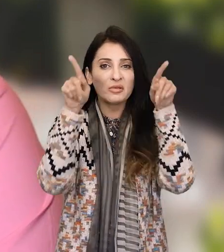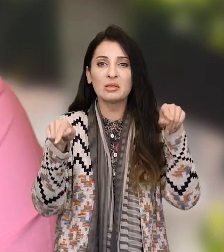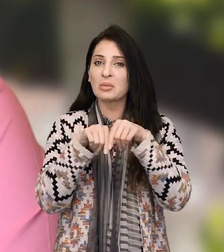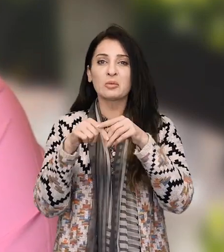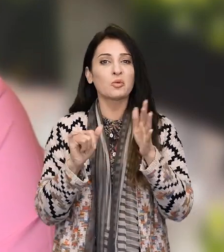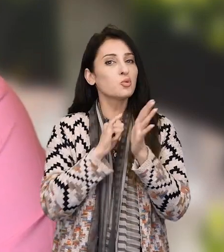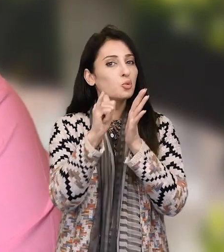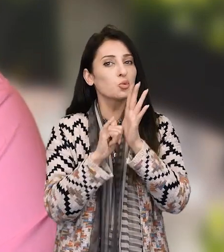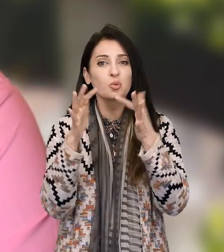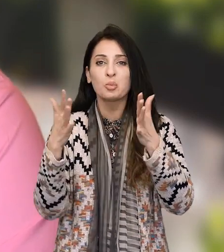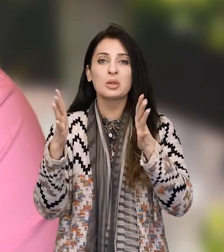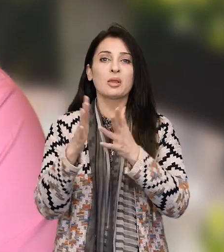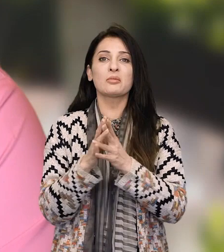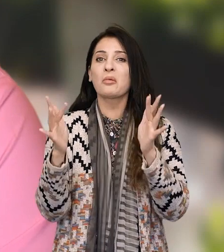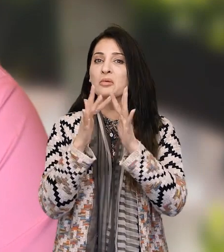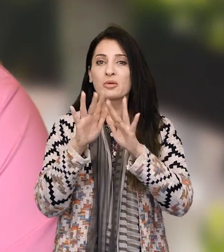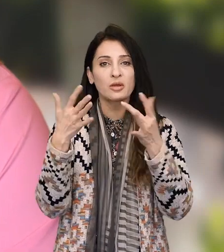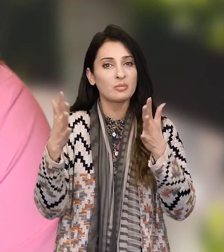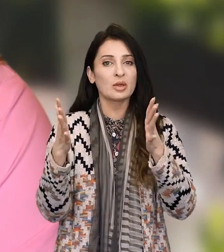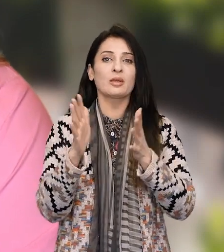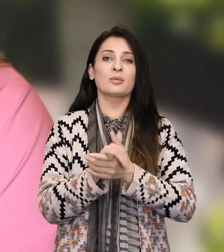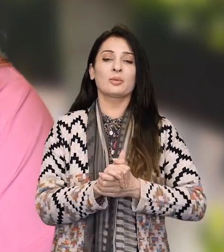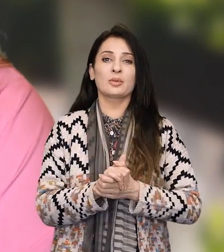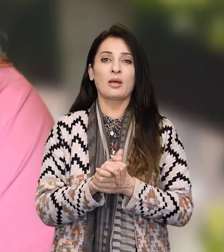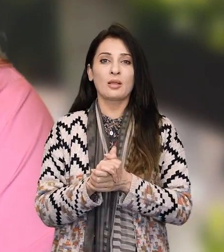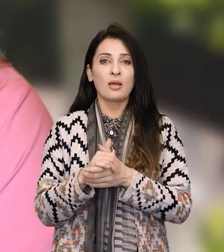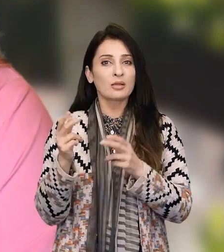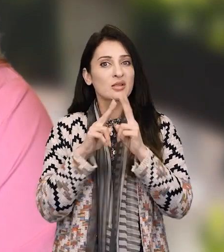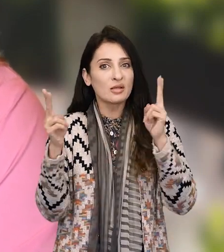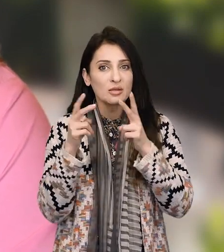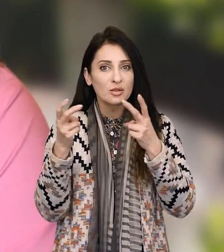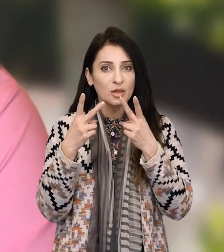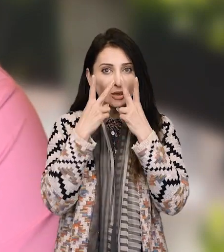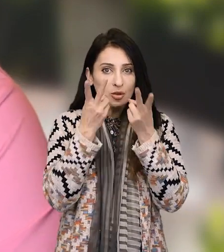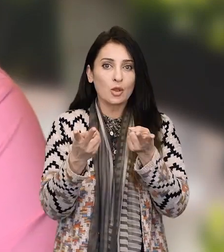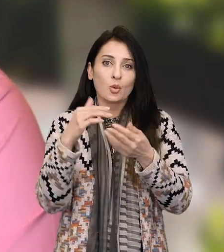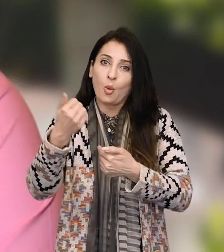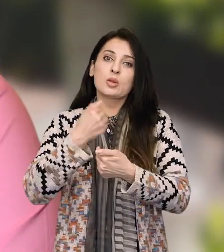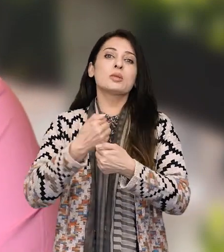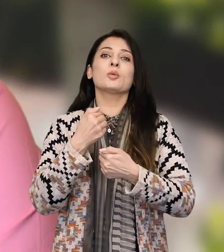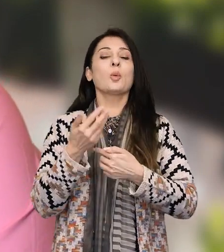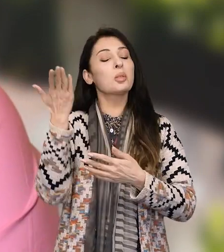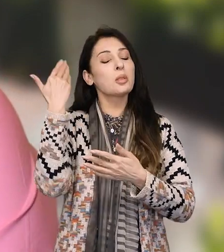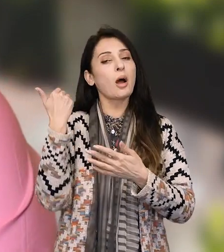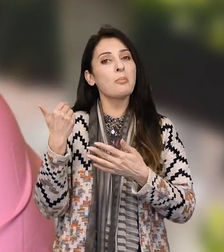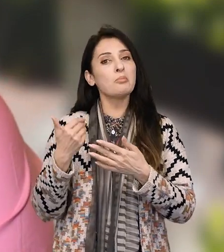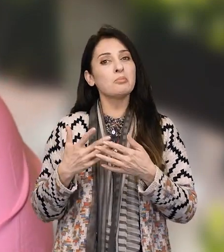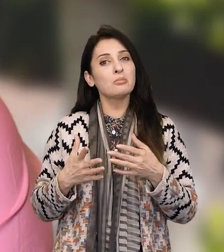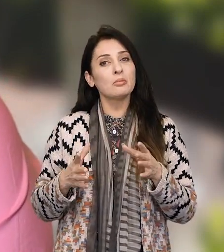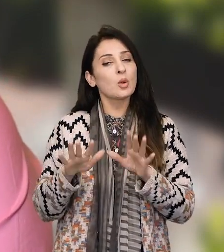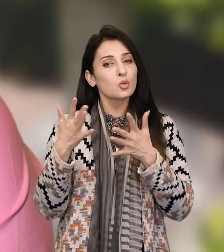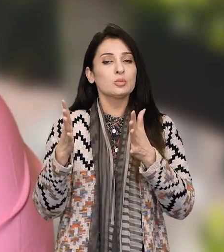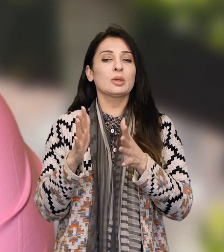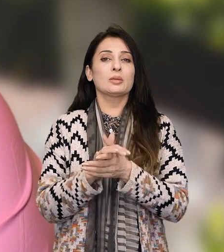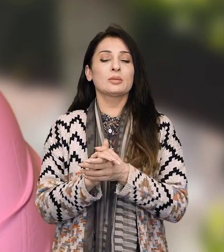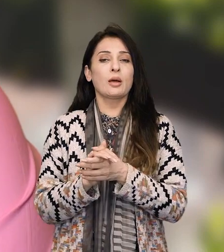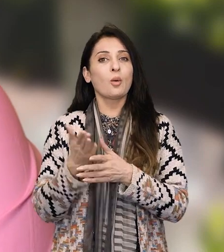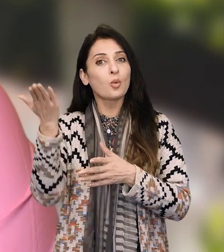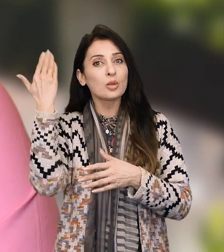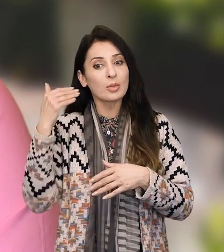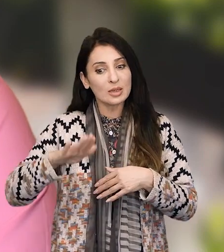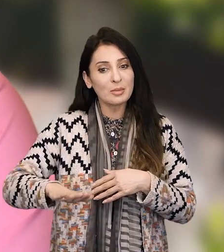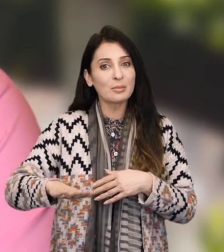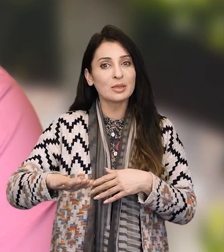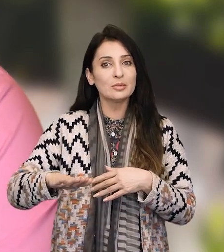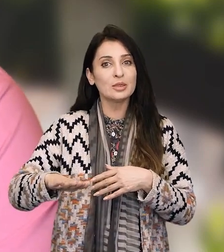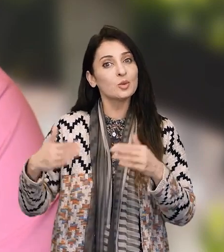चैनल्स होते थे ना यूट्यूब होता था ना इंटरनेट होता था जहाँ से आप रेसिपीज़ लेके आप बना सको. सो आई थिंक मेरे लिए दिस होल